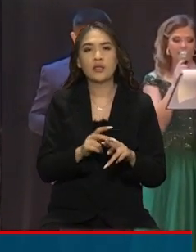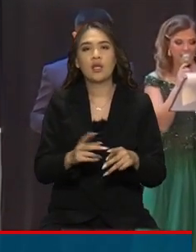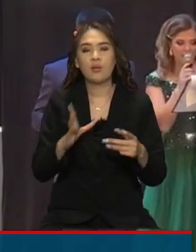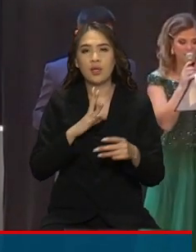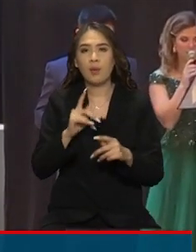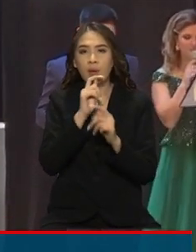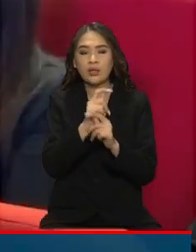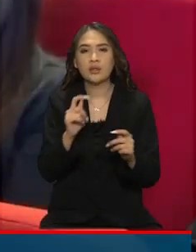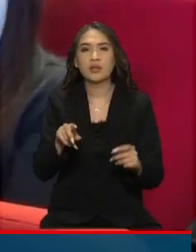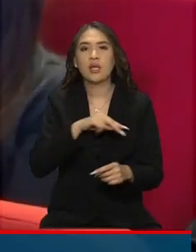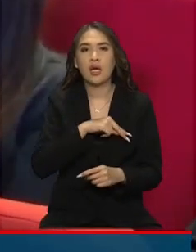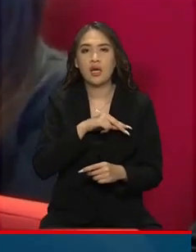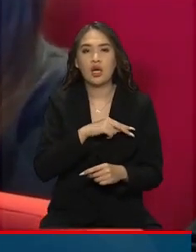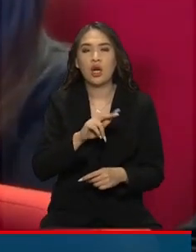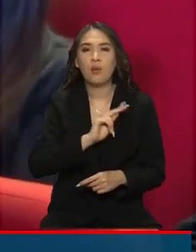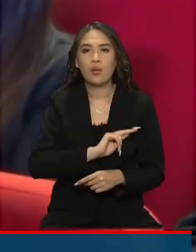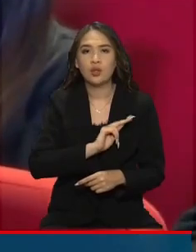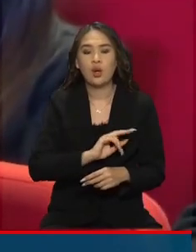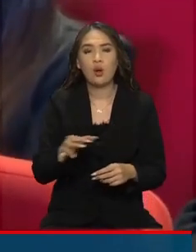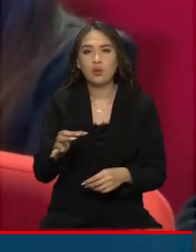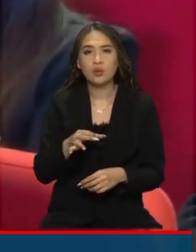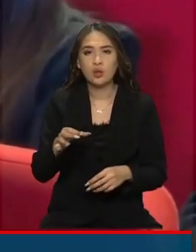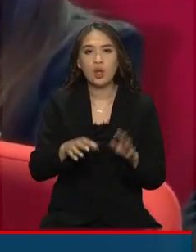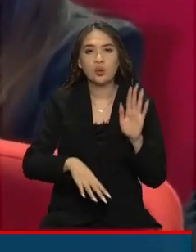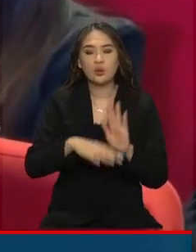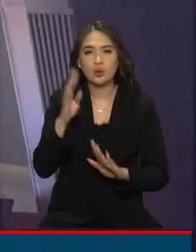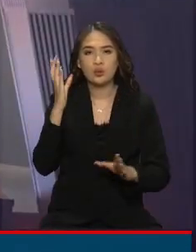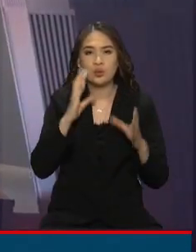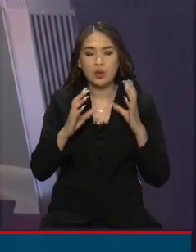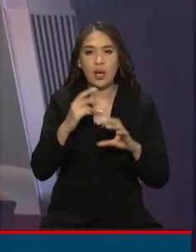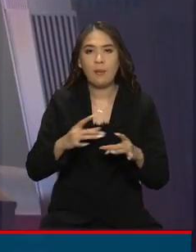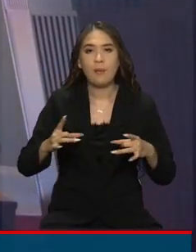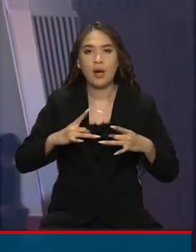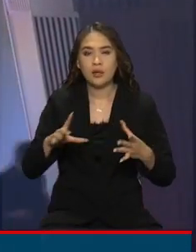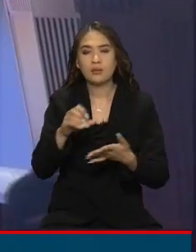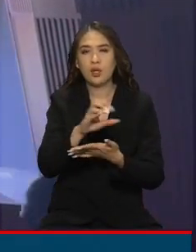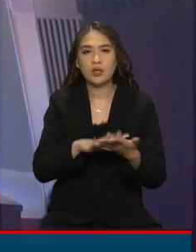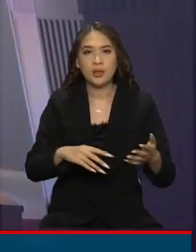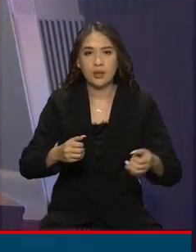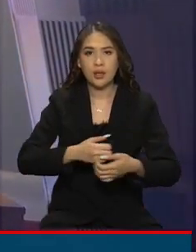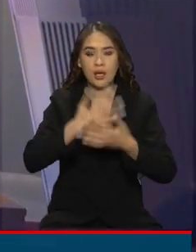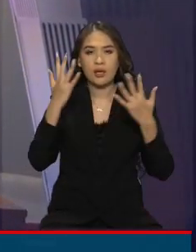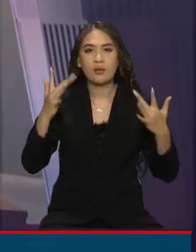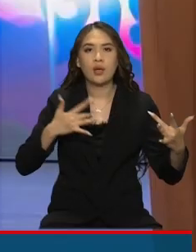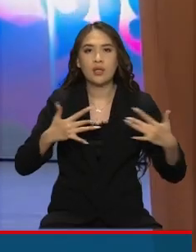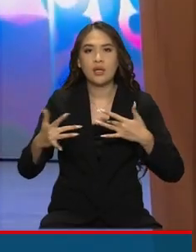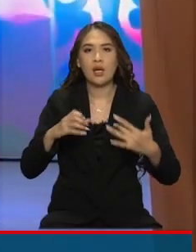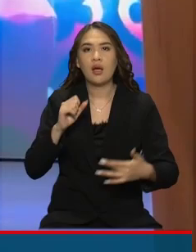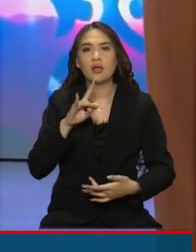вручены награды работникам сферы образования области и лучшим студентам. Праздник продолжился ярким концертом местных